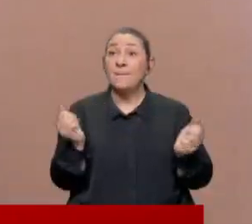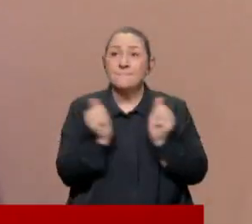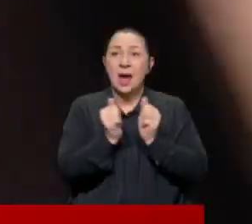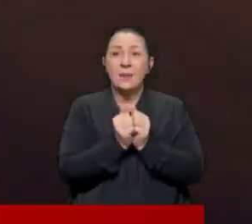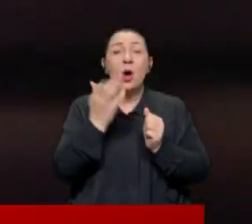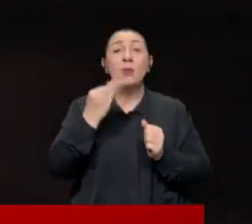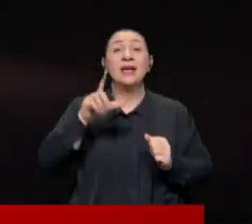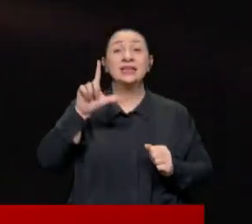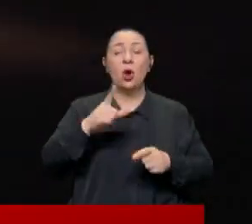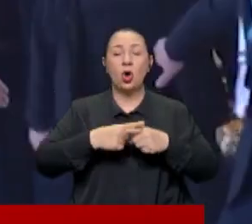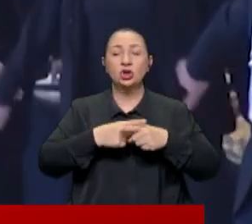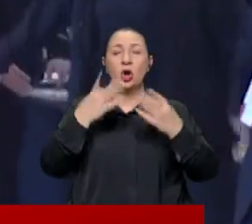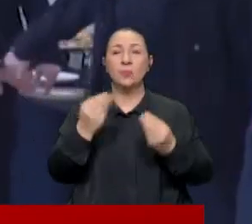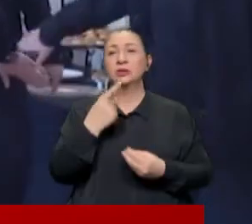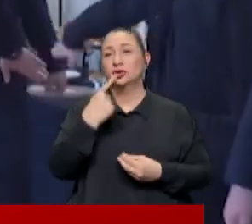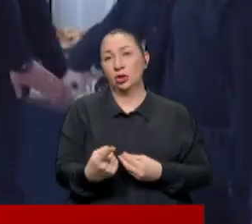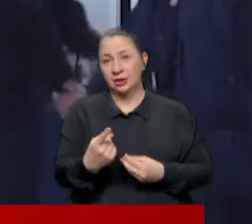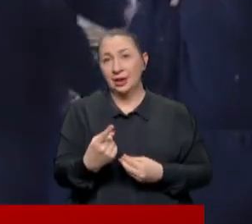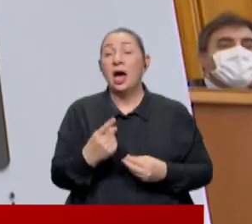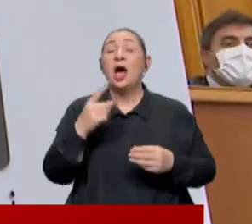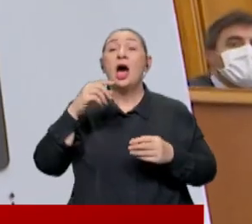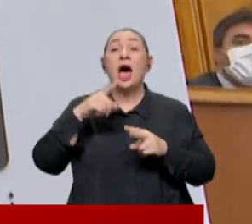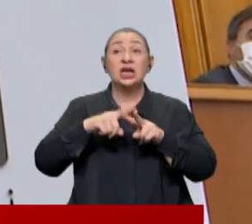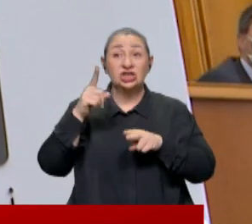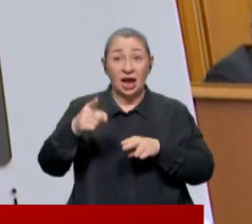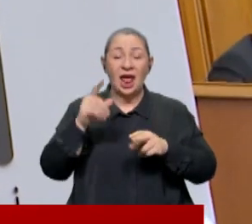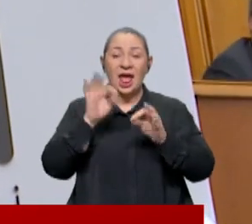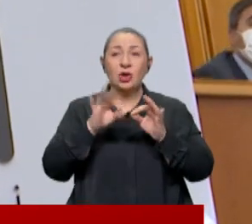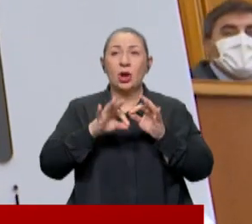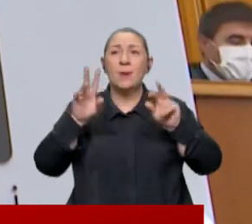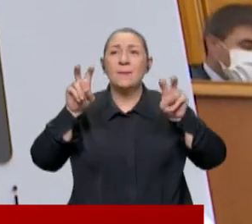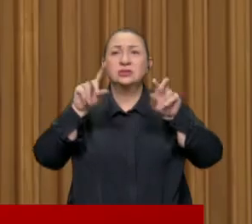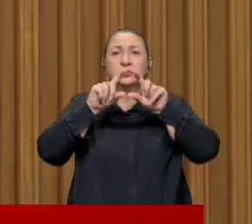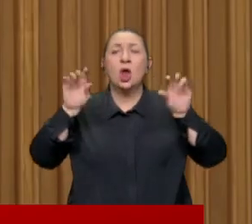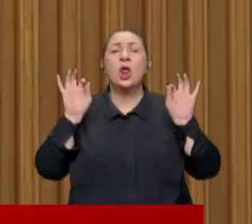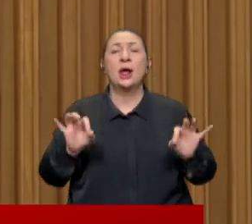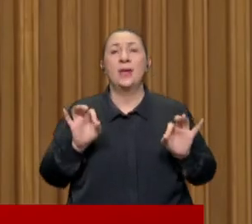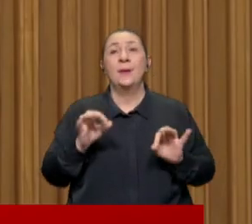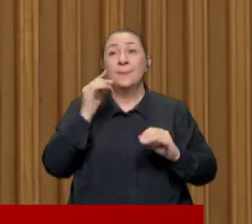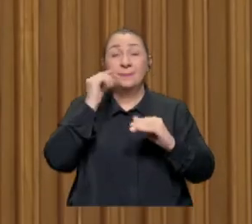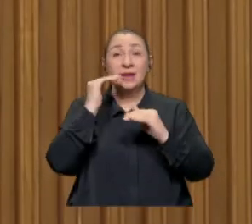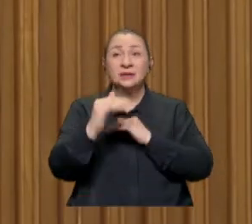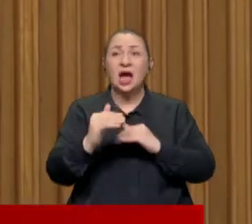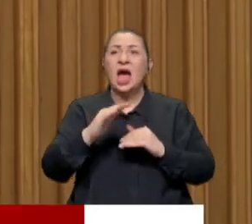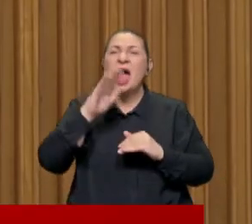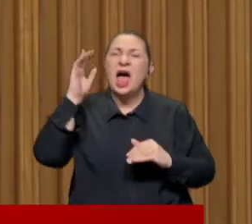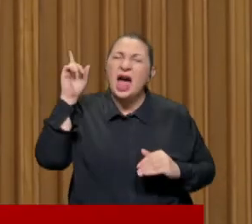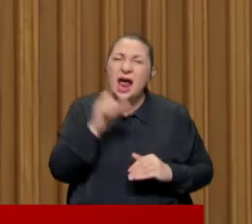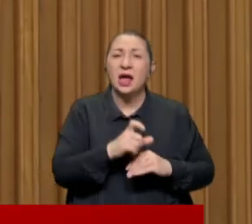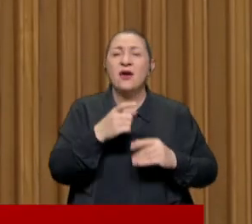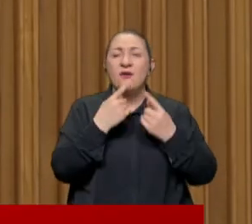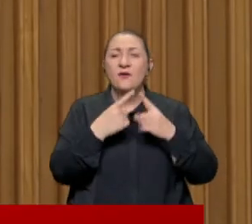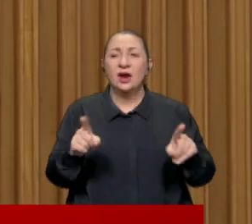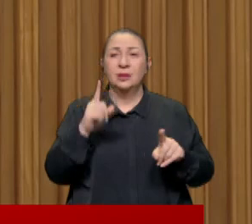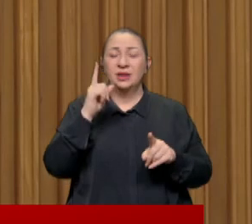olma gerekçelerinin ortak olduğunu dillendirdi. Akşener'de ekonomi başlığını öne çekti. Milletimiz her ay